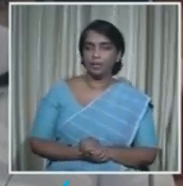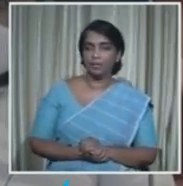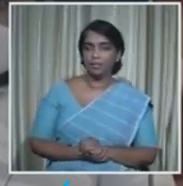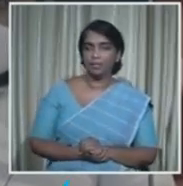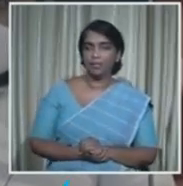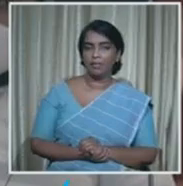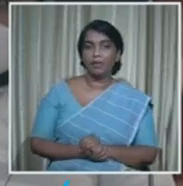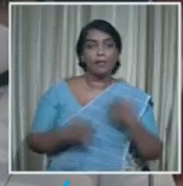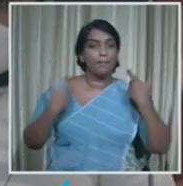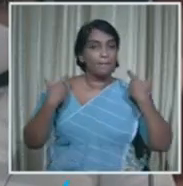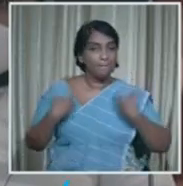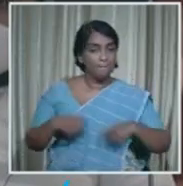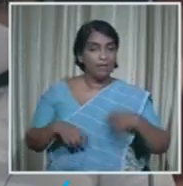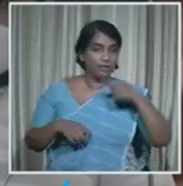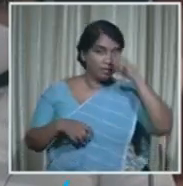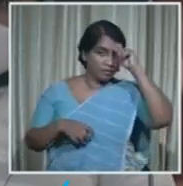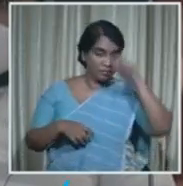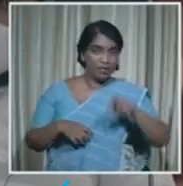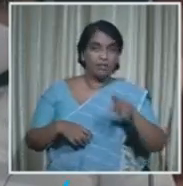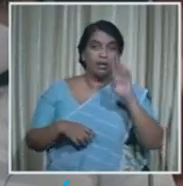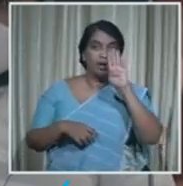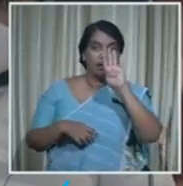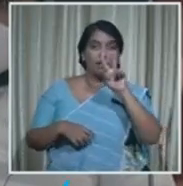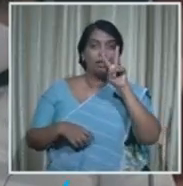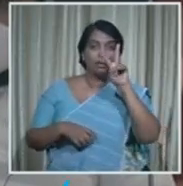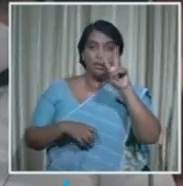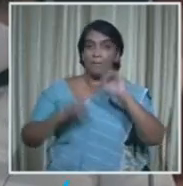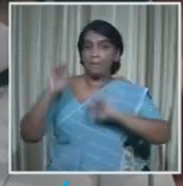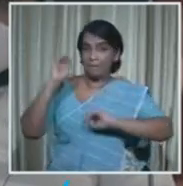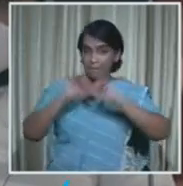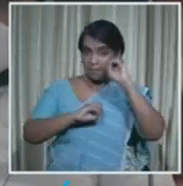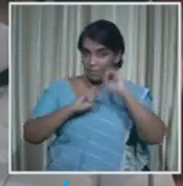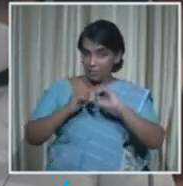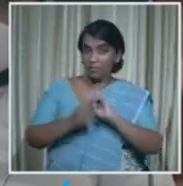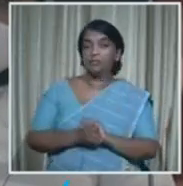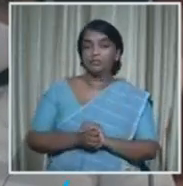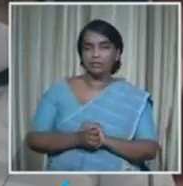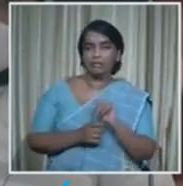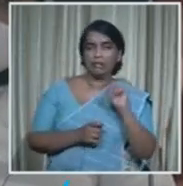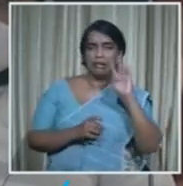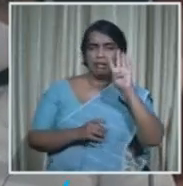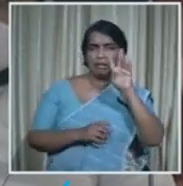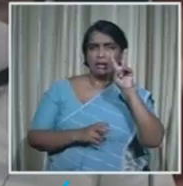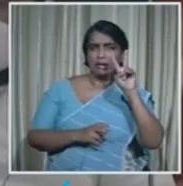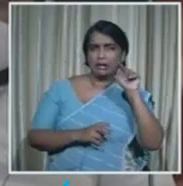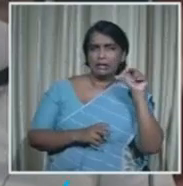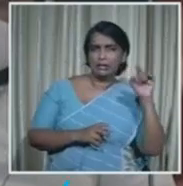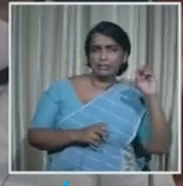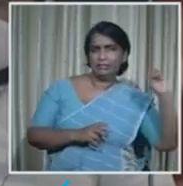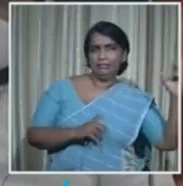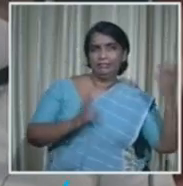ලැබුණා. මහින්ද රාජපක්ෂ මැතිතුමාට 142ක් දශම ගානක ප්‍රතිශතයක් අපි ආරම්භ